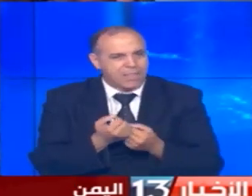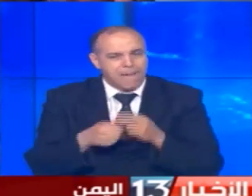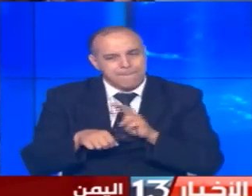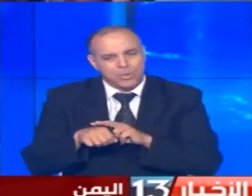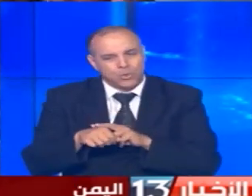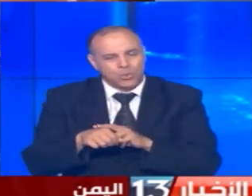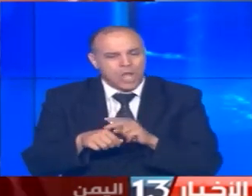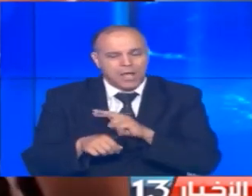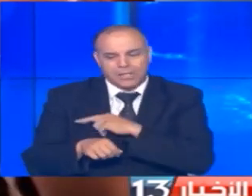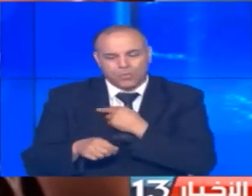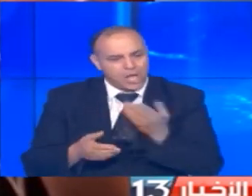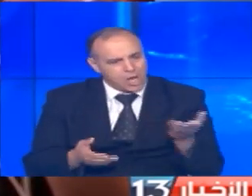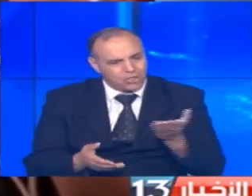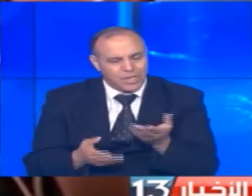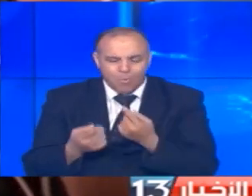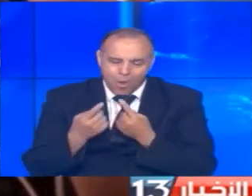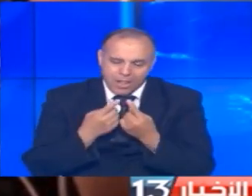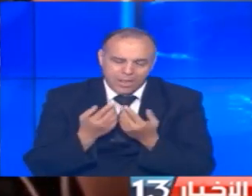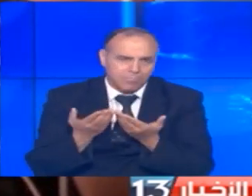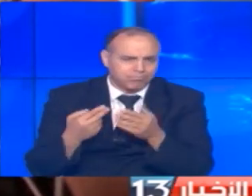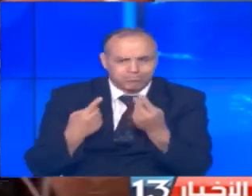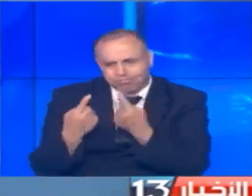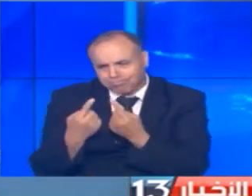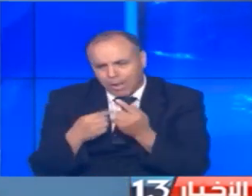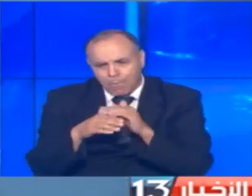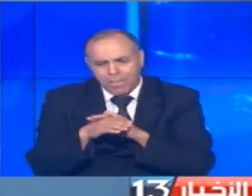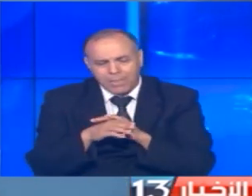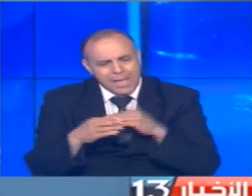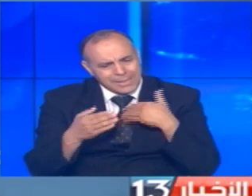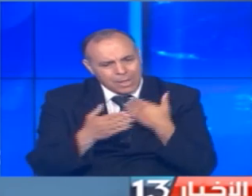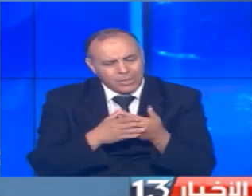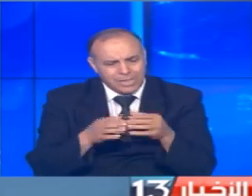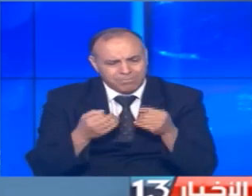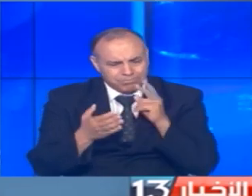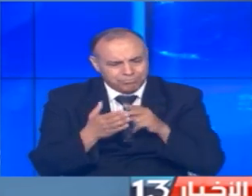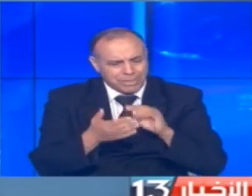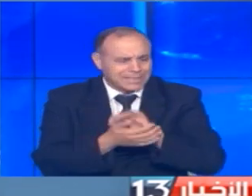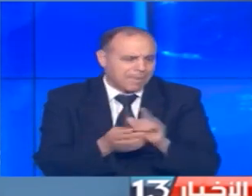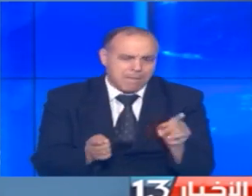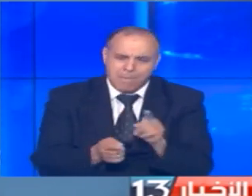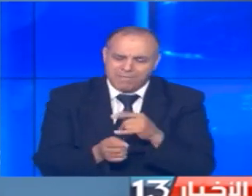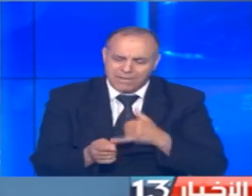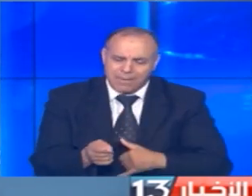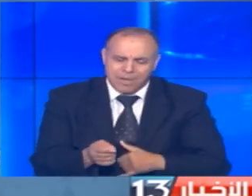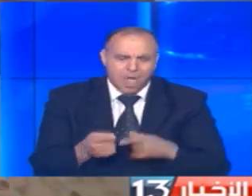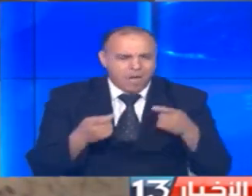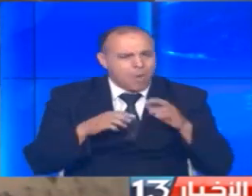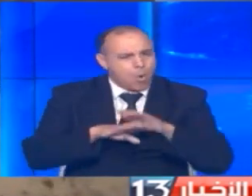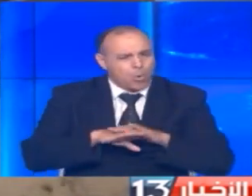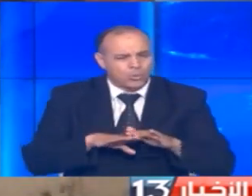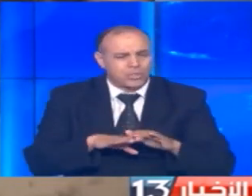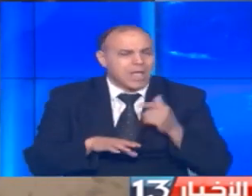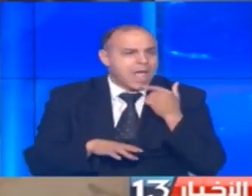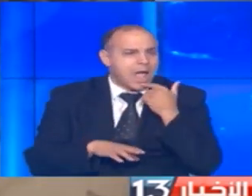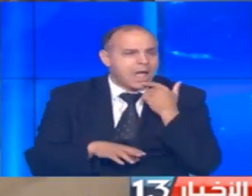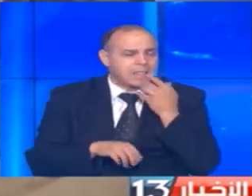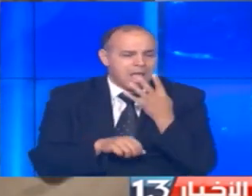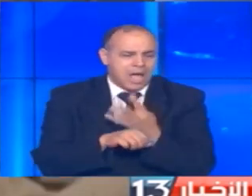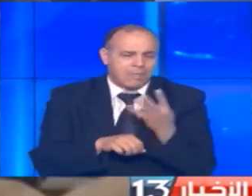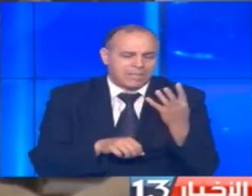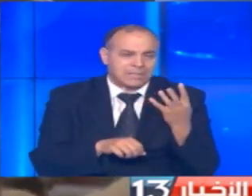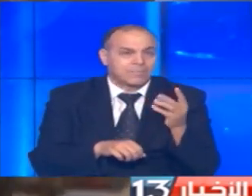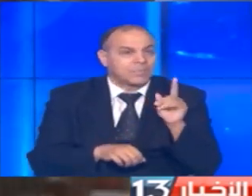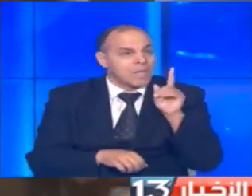إلى جنيف لإجراء مشاورات بهدف التوصل إلى اتفاق سلام ينهي الحرب المتواصلة منذ